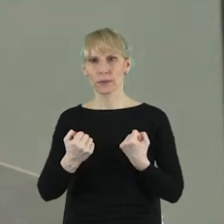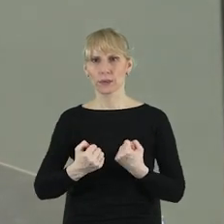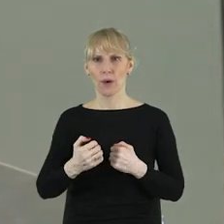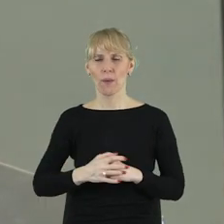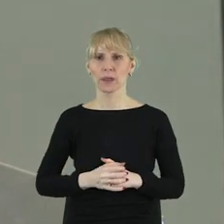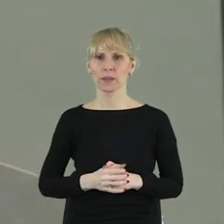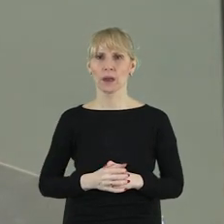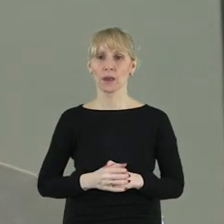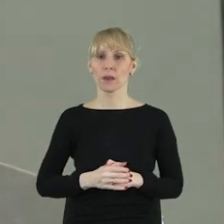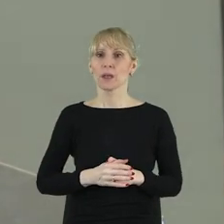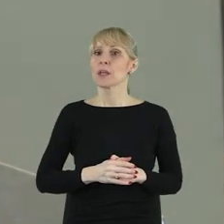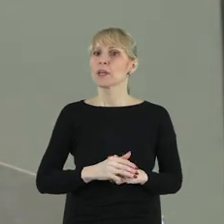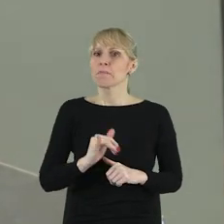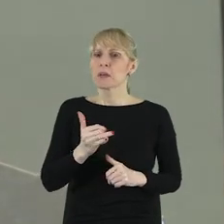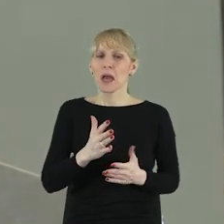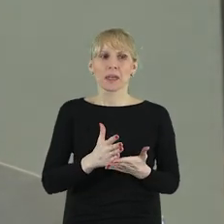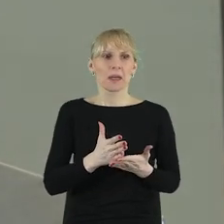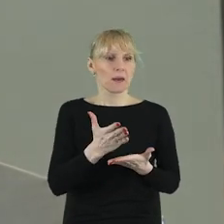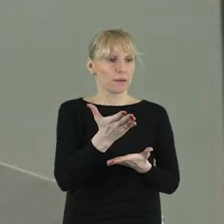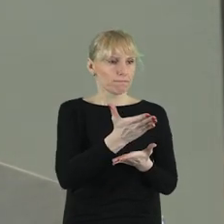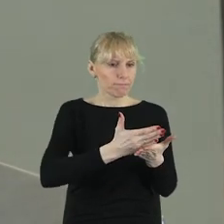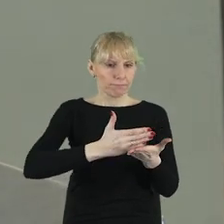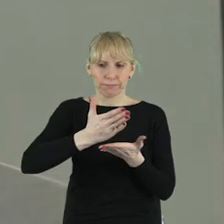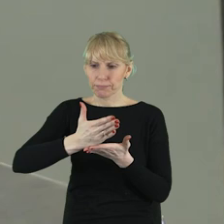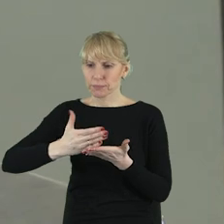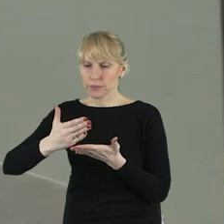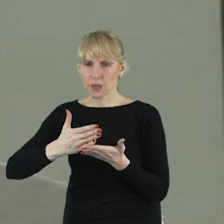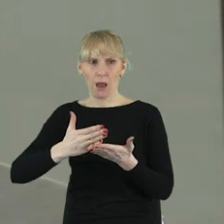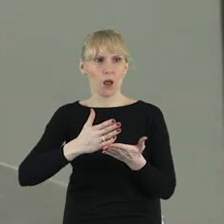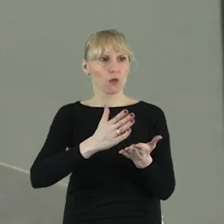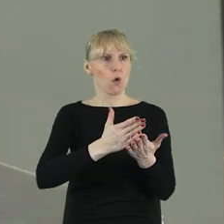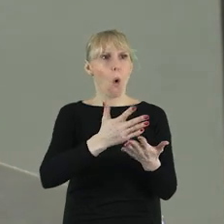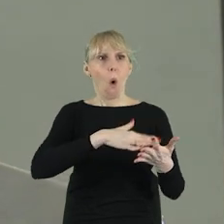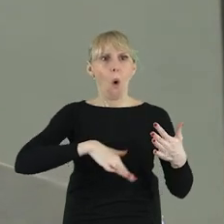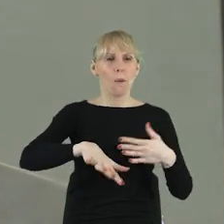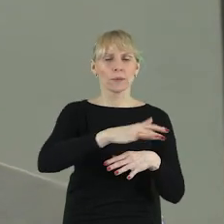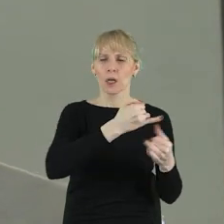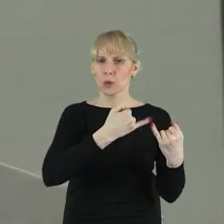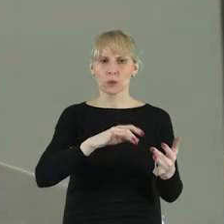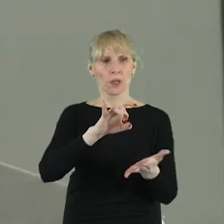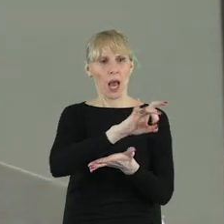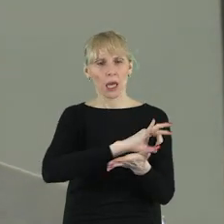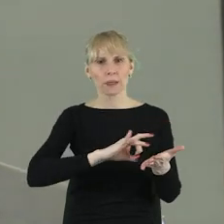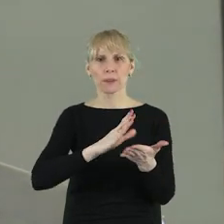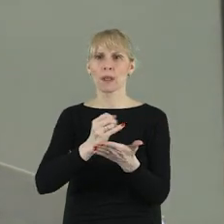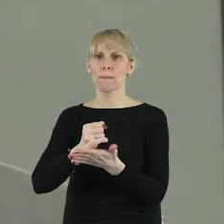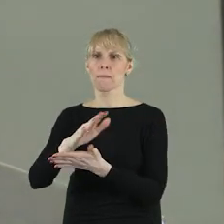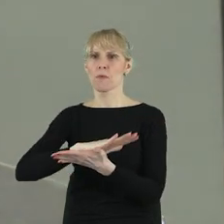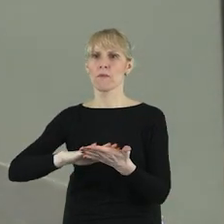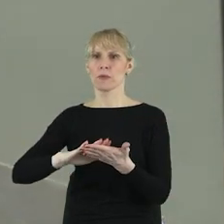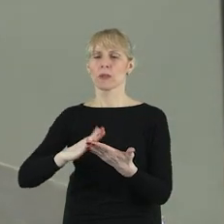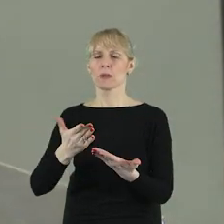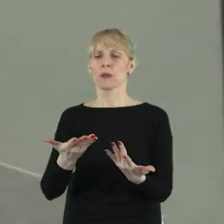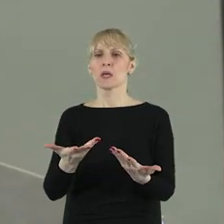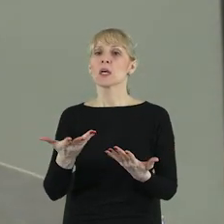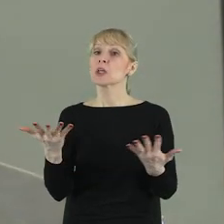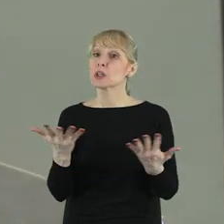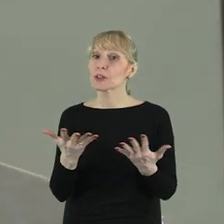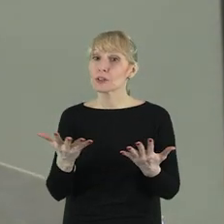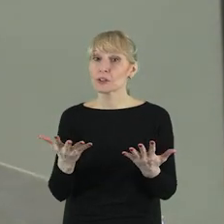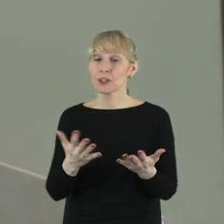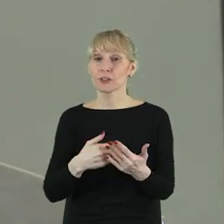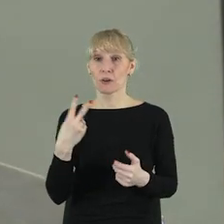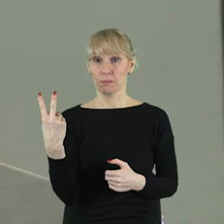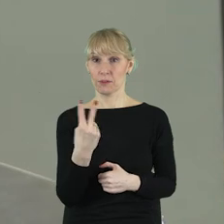w jakich rejonach, czy one mają różny obszar działania, gminy i międzygminy, gdzie są